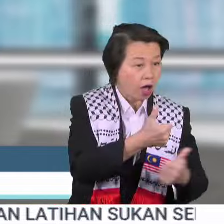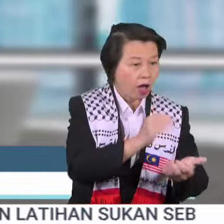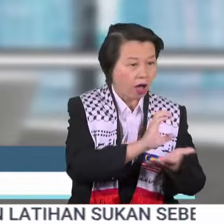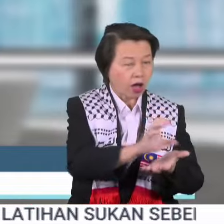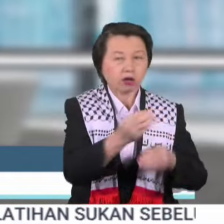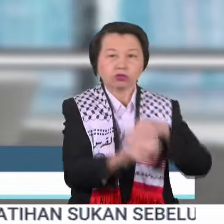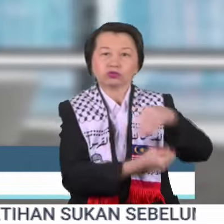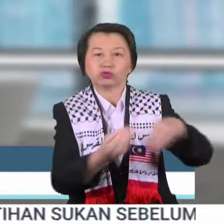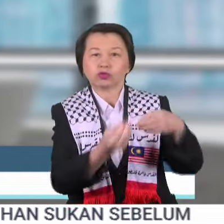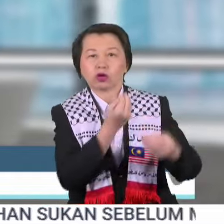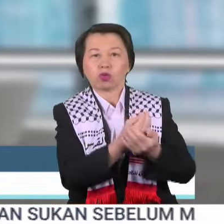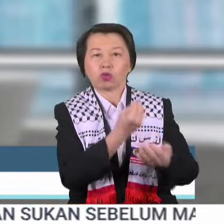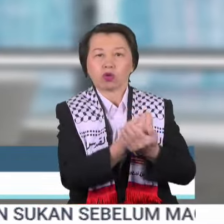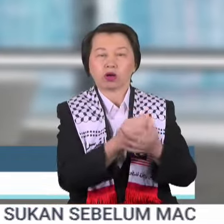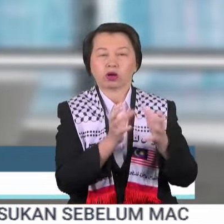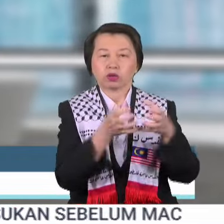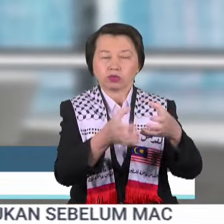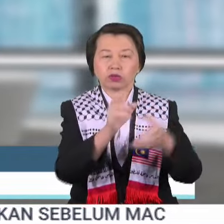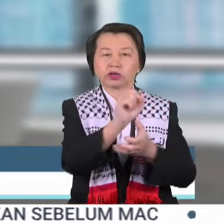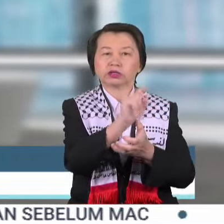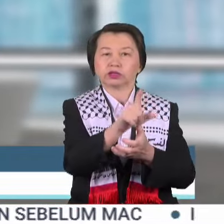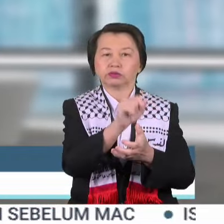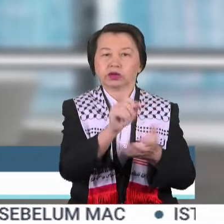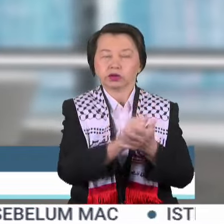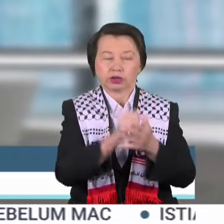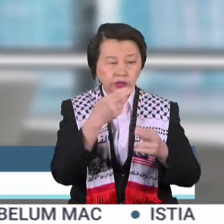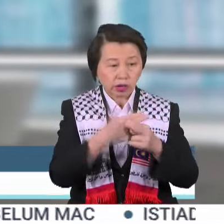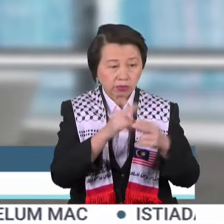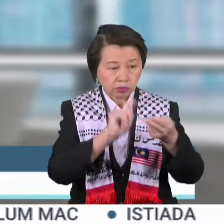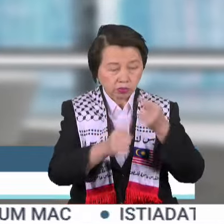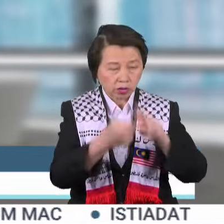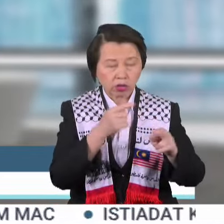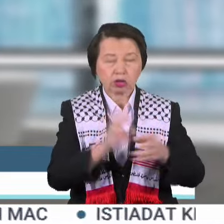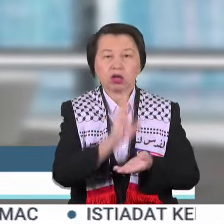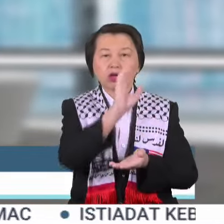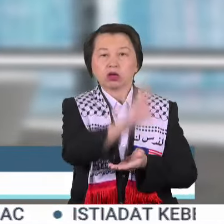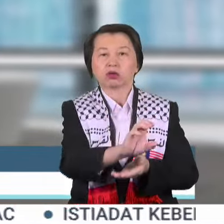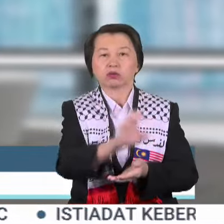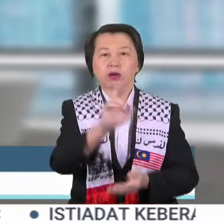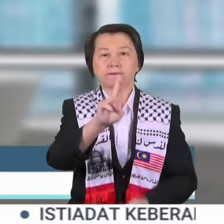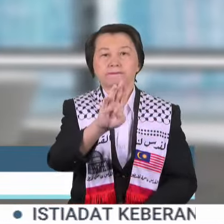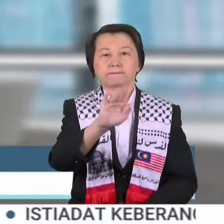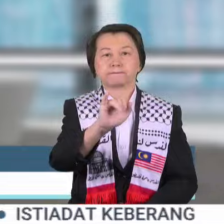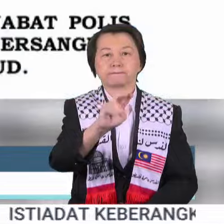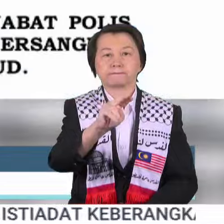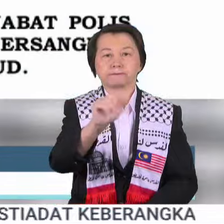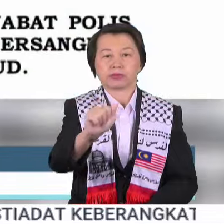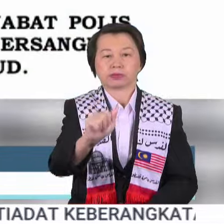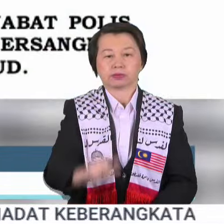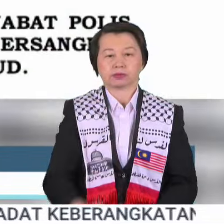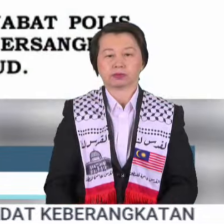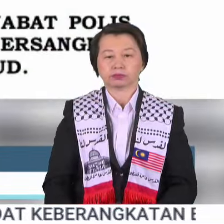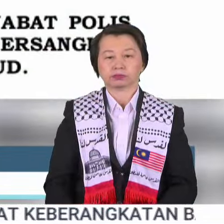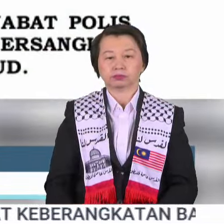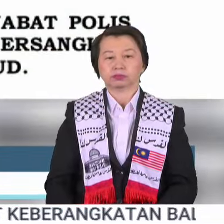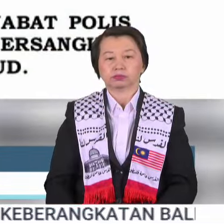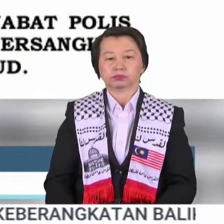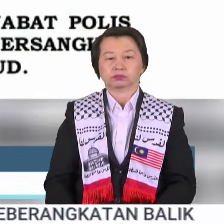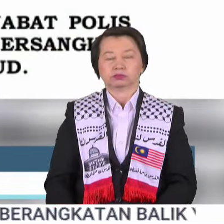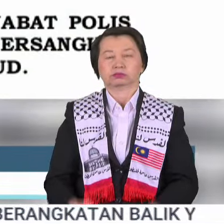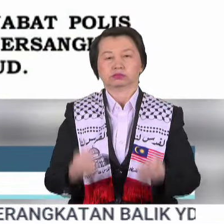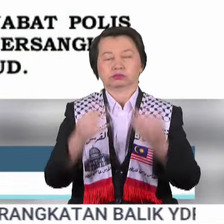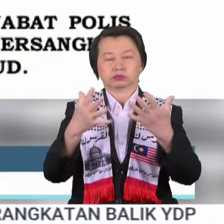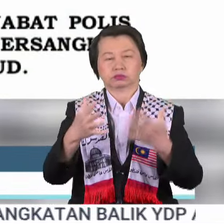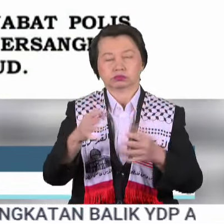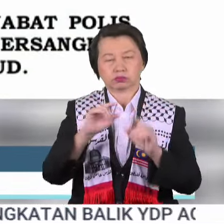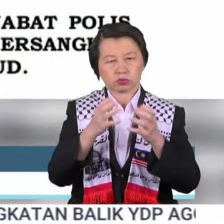pertukaran mata Wang asing di kumpulan telegram dengan nama sahabat invest Master Bina melihat ramai